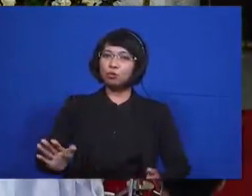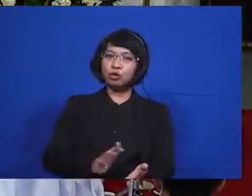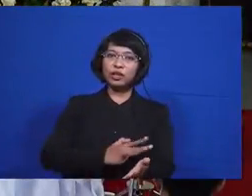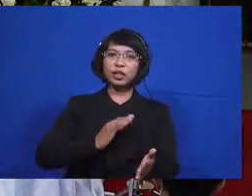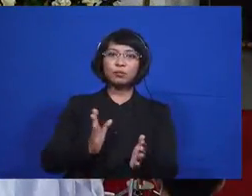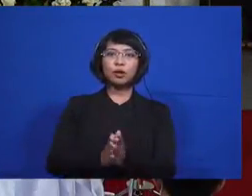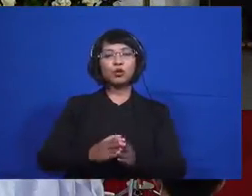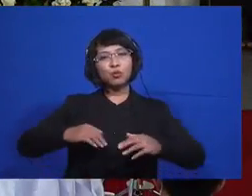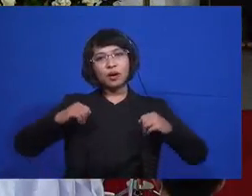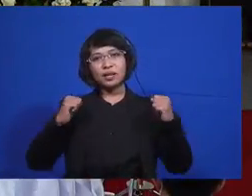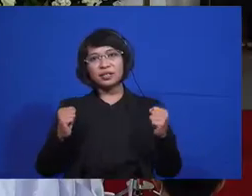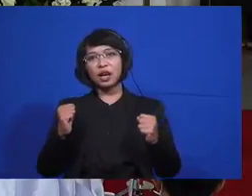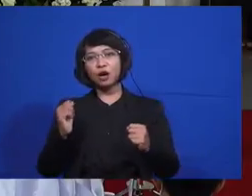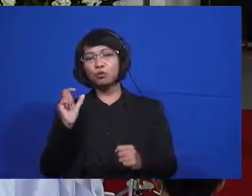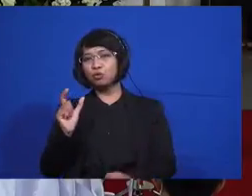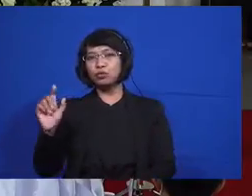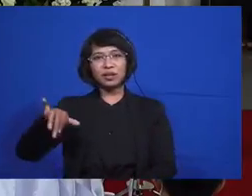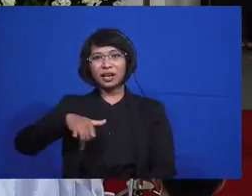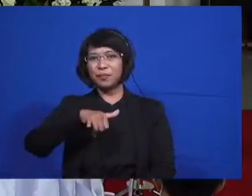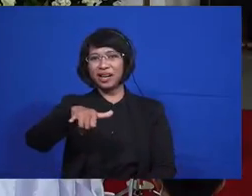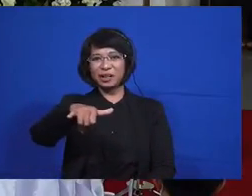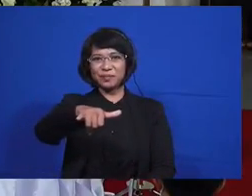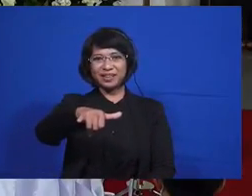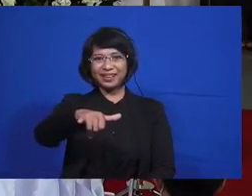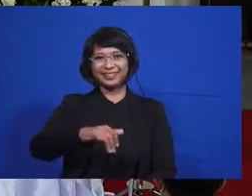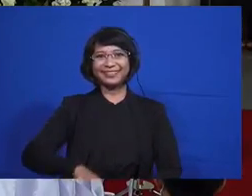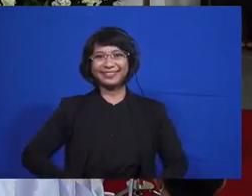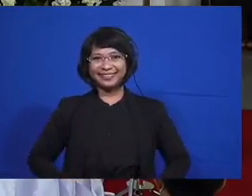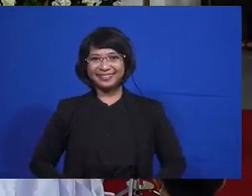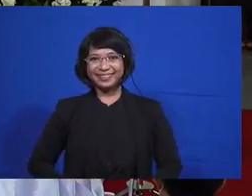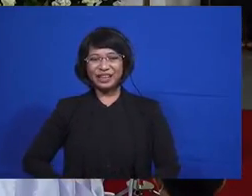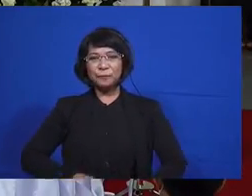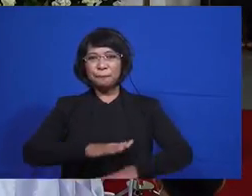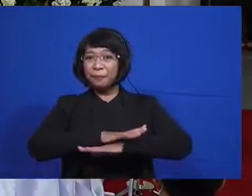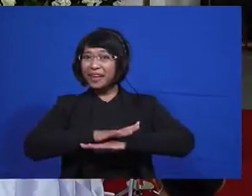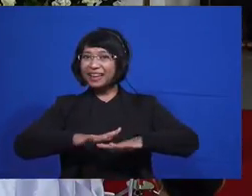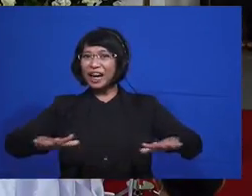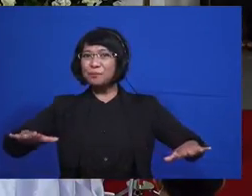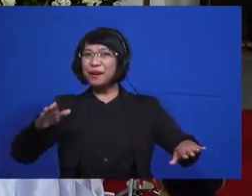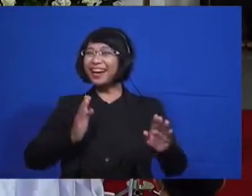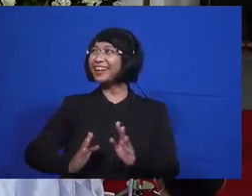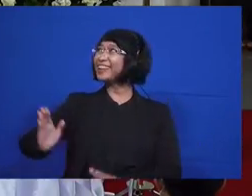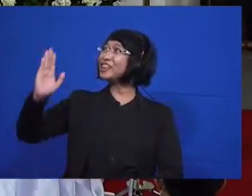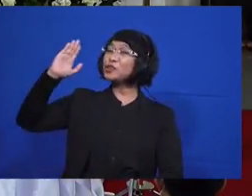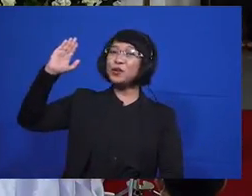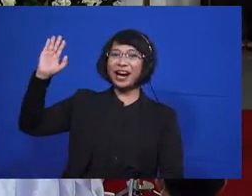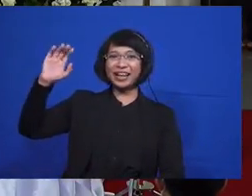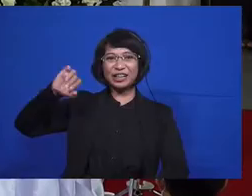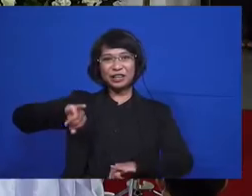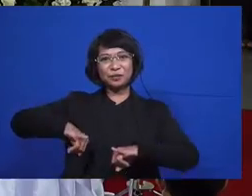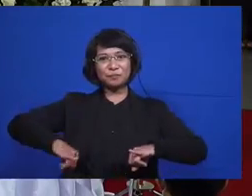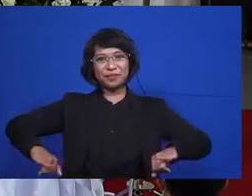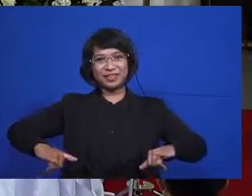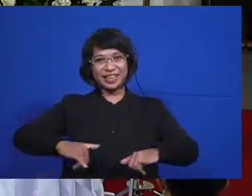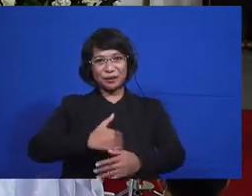dan berkuasa untuk selama-lamanya. Damai Tuhan bersamamu.